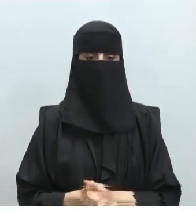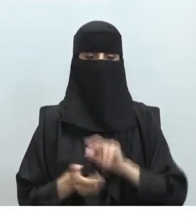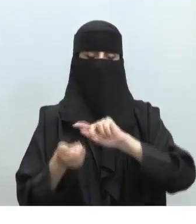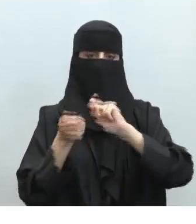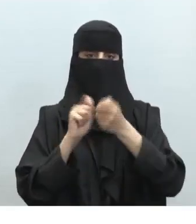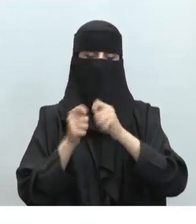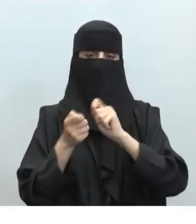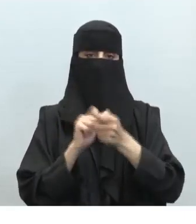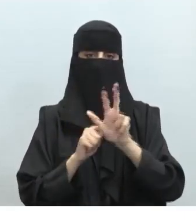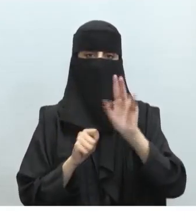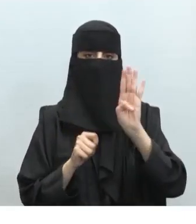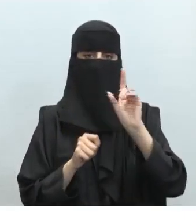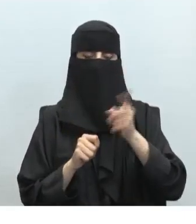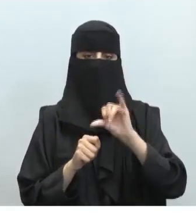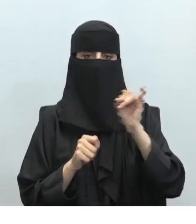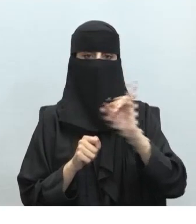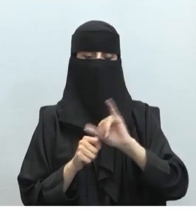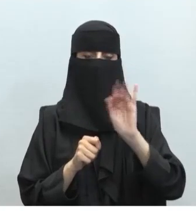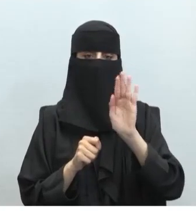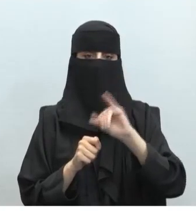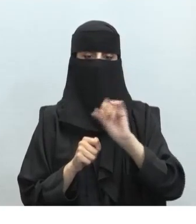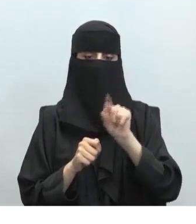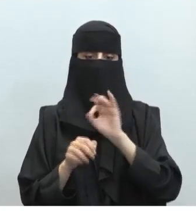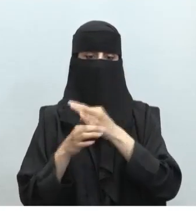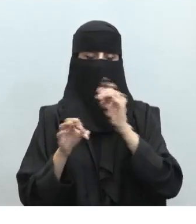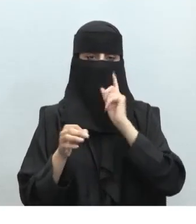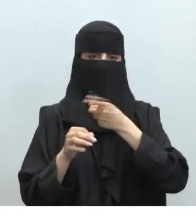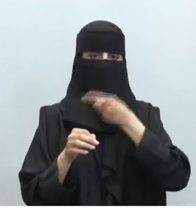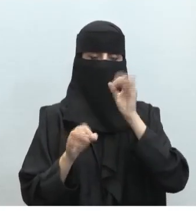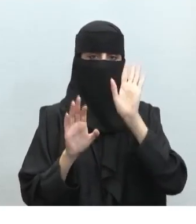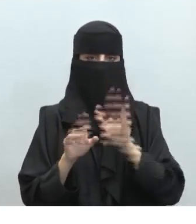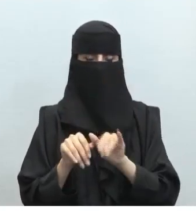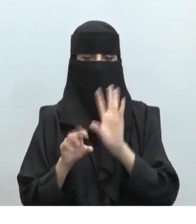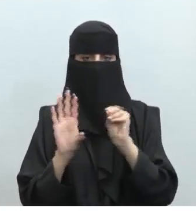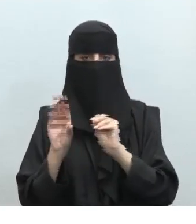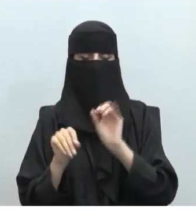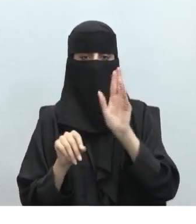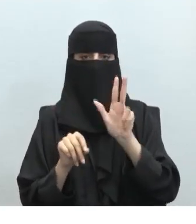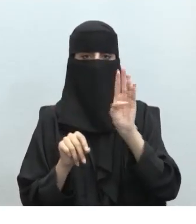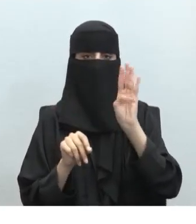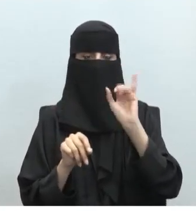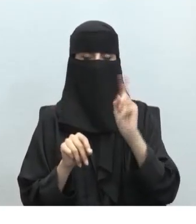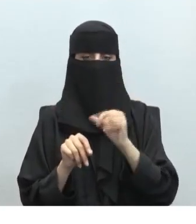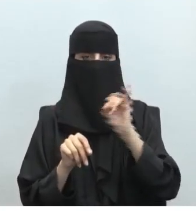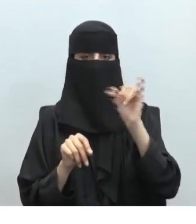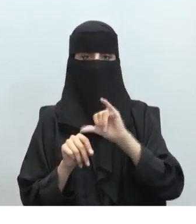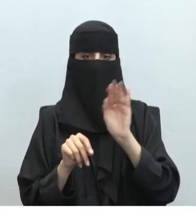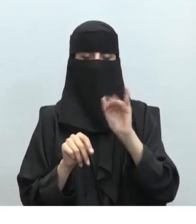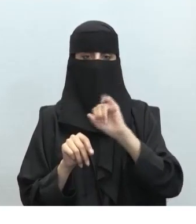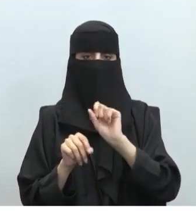الفاتحه في مساله تبديل الكروموسوم ذكرنا بان هنالك كروموسومات جنسيه اكس و كروموسومات